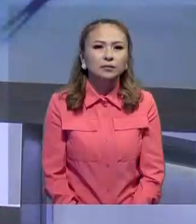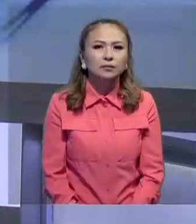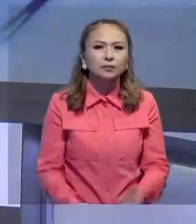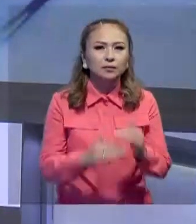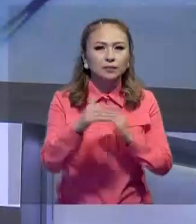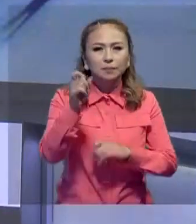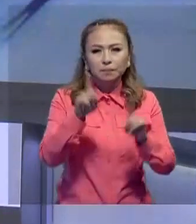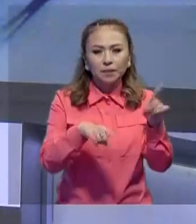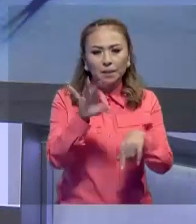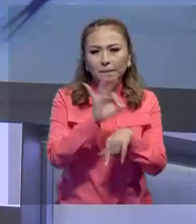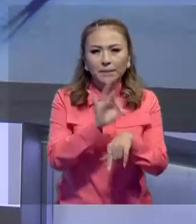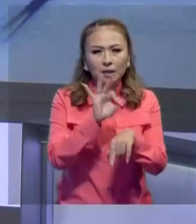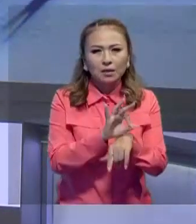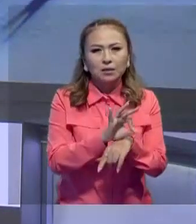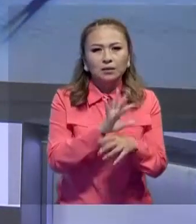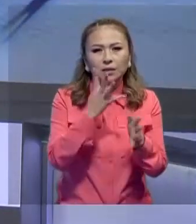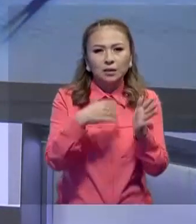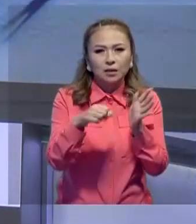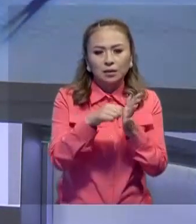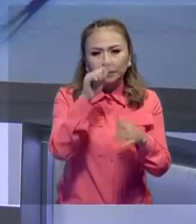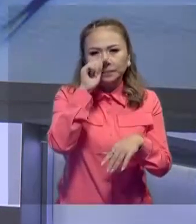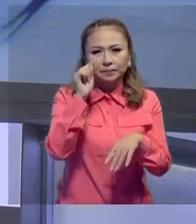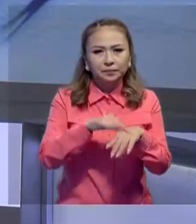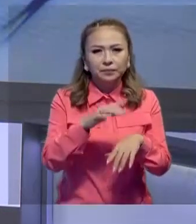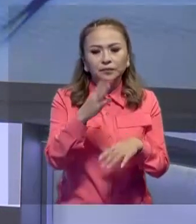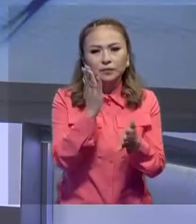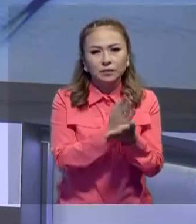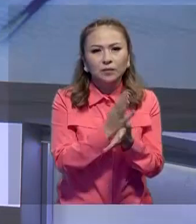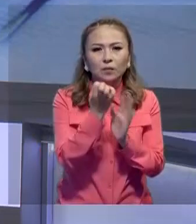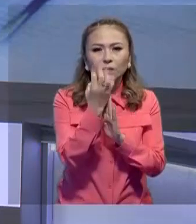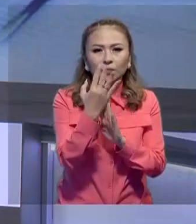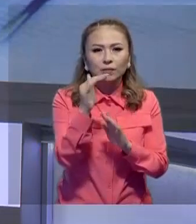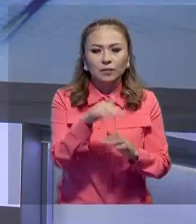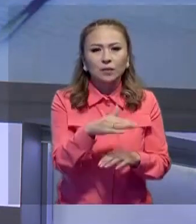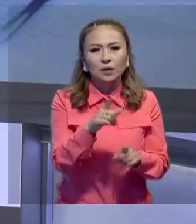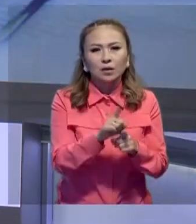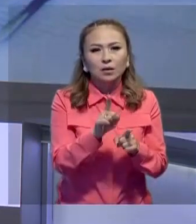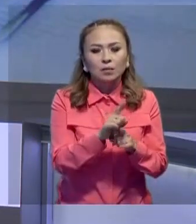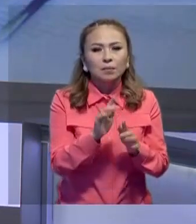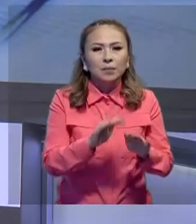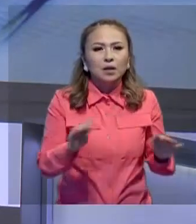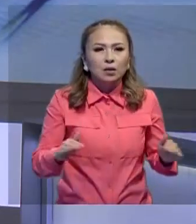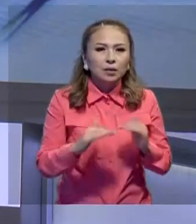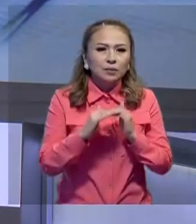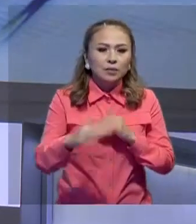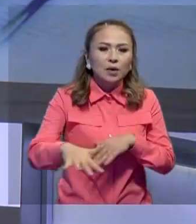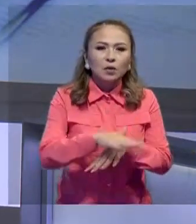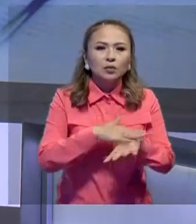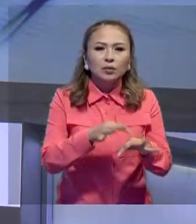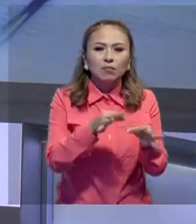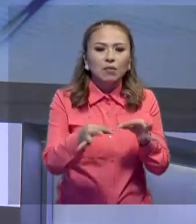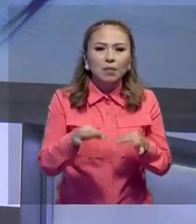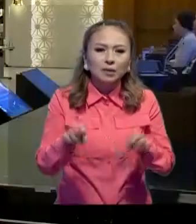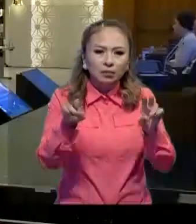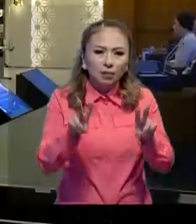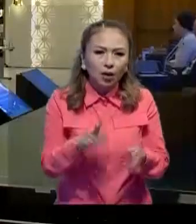Елімізде сирек кездесетін дертке шалдыққан 46 мыңнан аса адам бар. Оның 14 мыңнан астамы бала. Олар еліміздің барлық